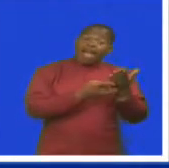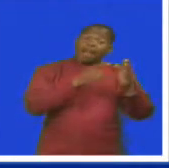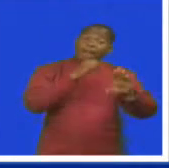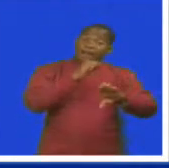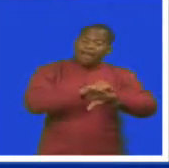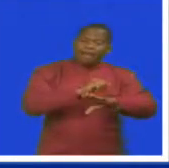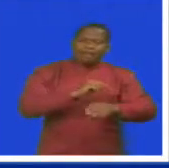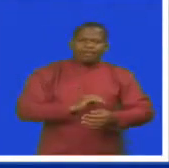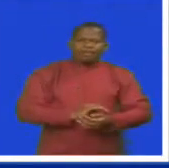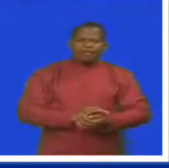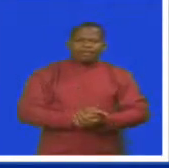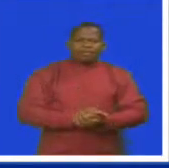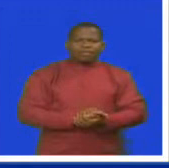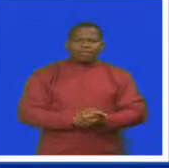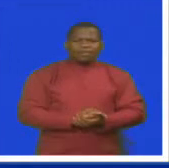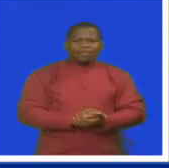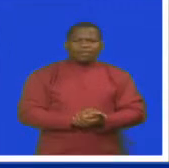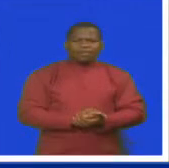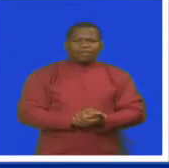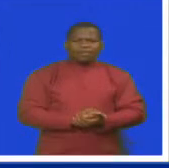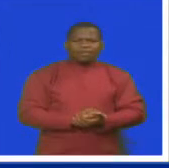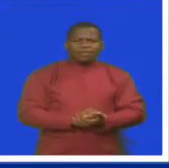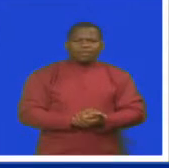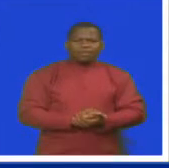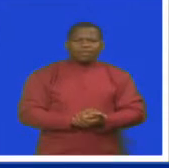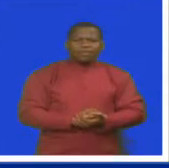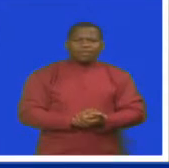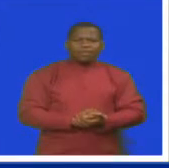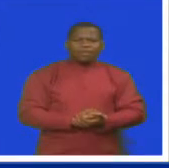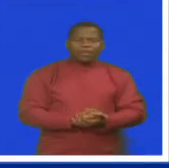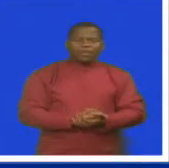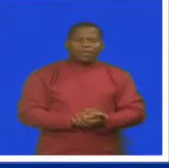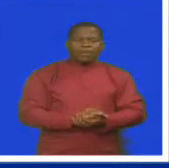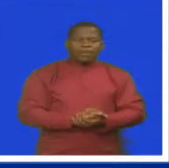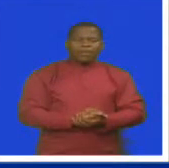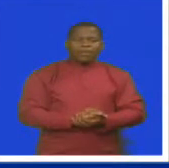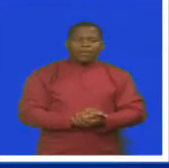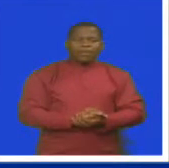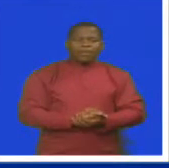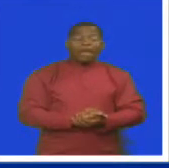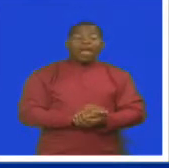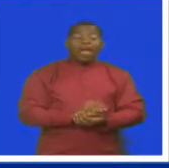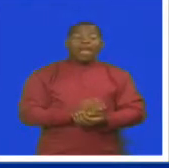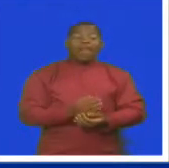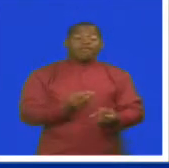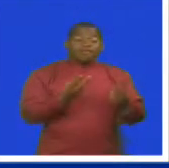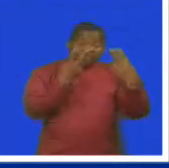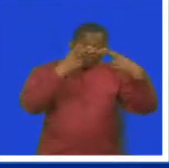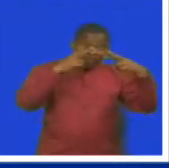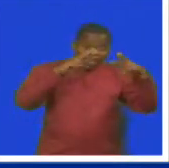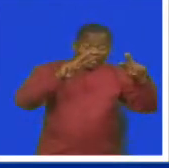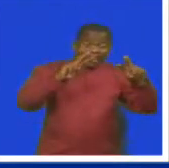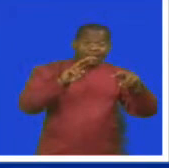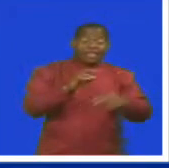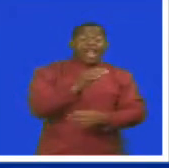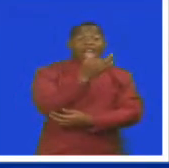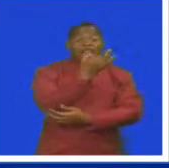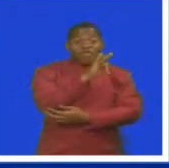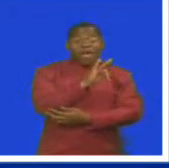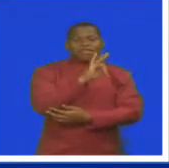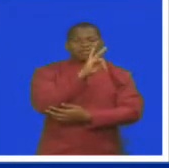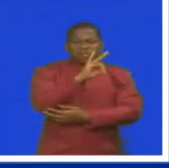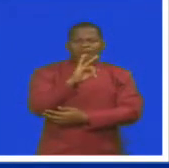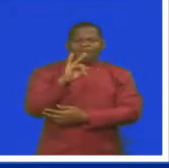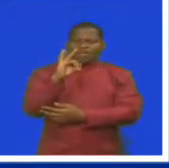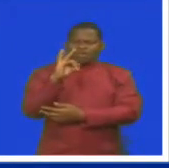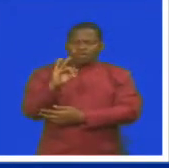the standing agenda e cabinet ukhomba ukuthi sifika kanjani ku vision 2022 sinalabahlonishwa